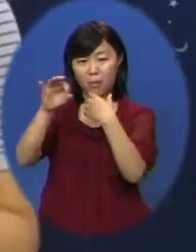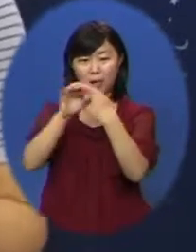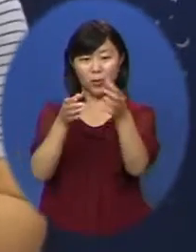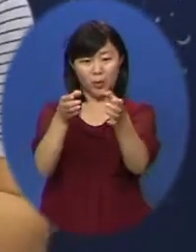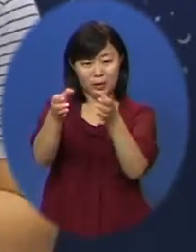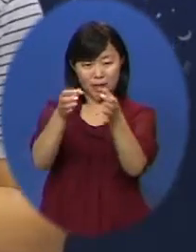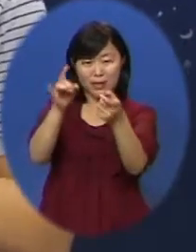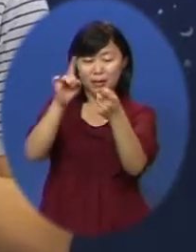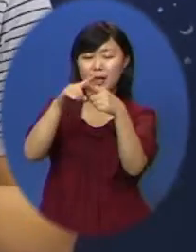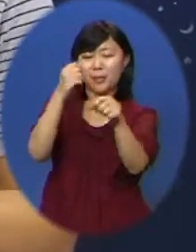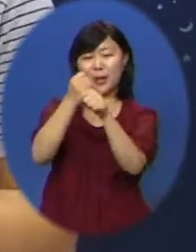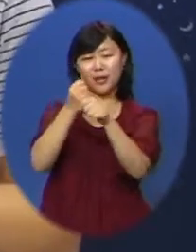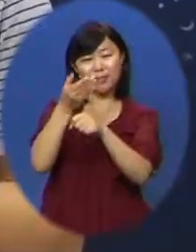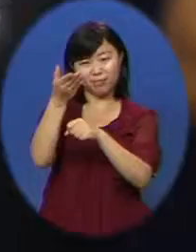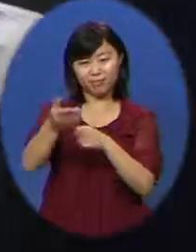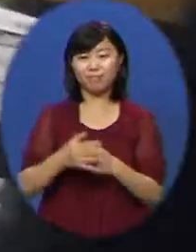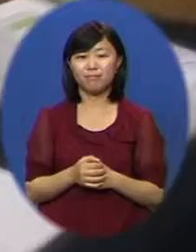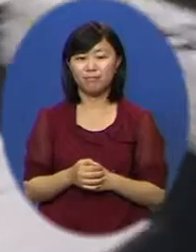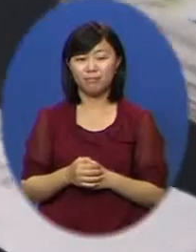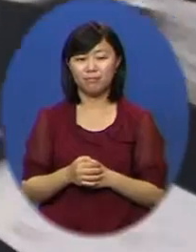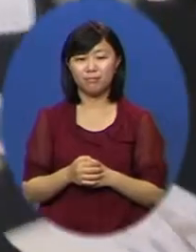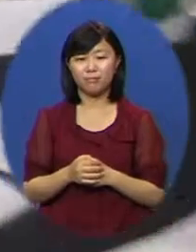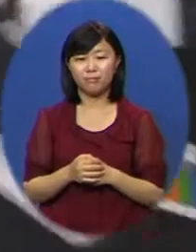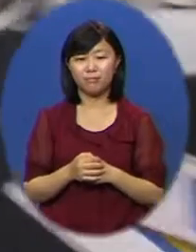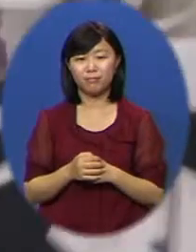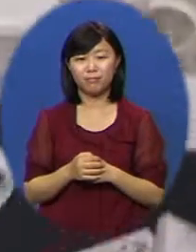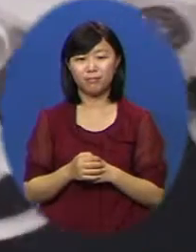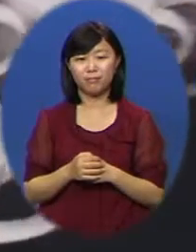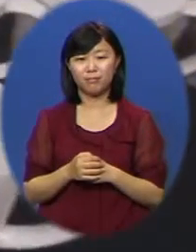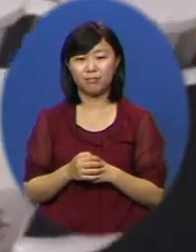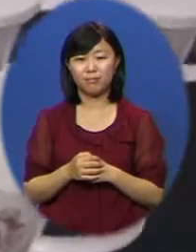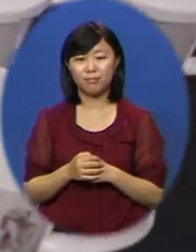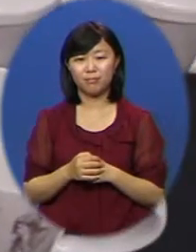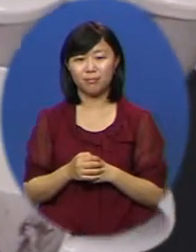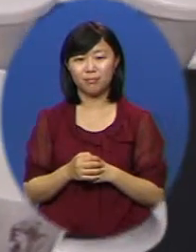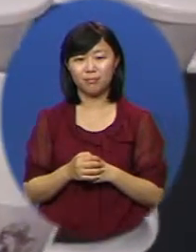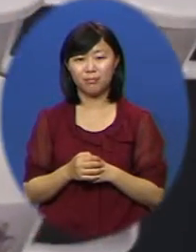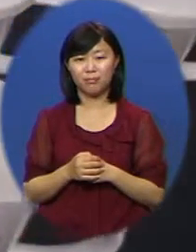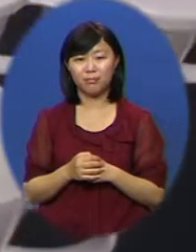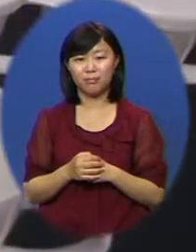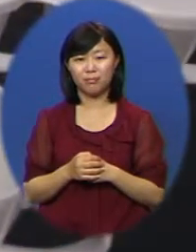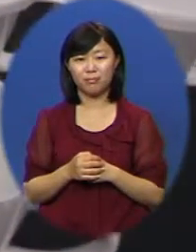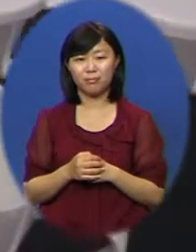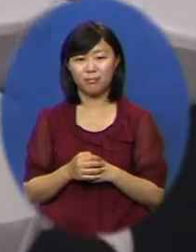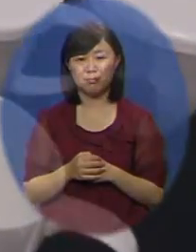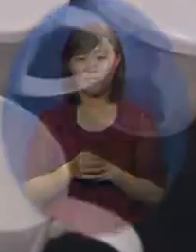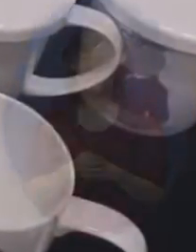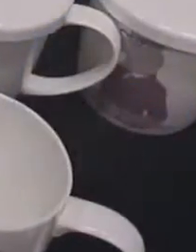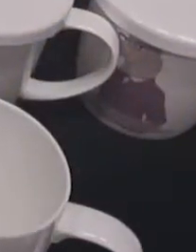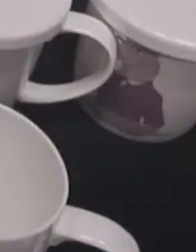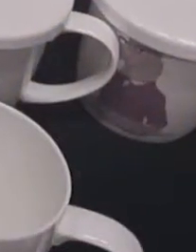도자기에다 이렇게 작업해드리고요. 사진이나 이런 것도 가능하고 그림 같은 것도